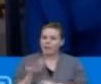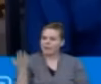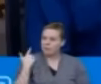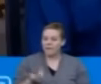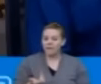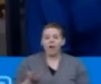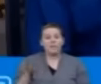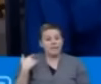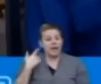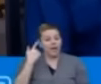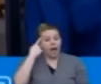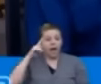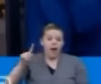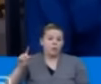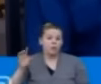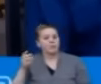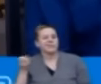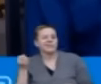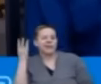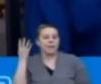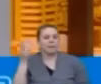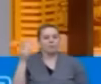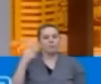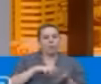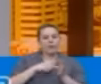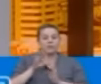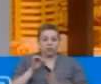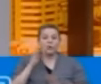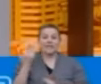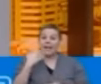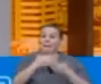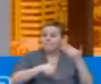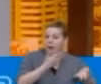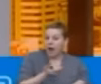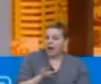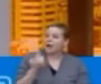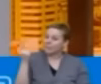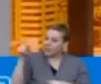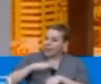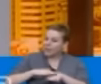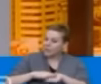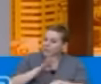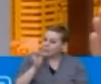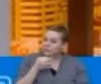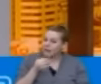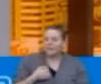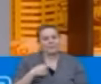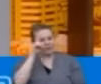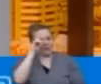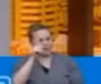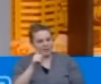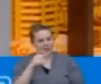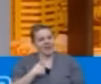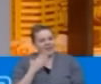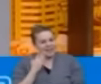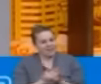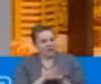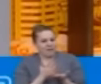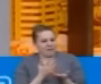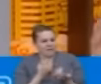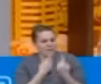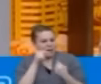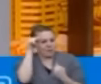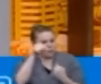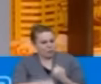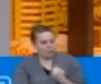זה היו גחמות פוליטיות שלו, אלא היה באמת מהלך. מגיעה לו התנצלות ממך? את יודעת, שרון, אני מוביל הרבה זמן, ודיברתי את זה גם אצלכם, על